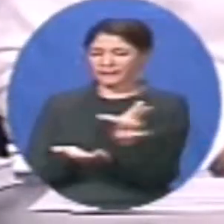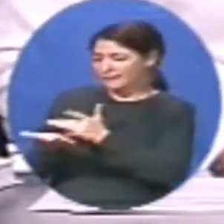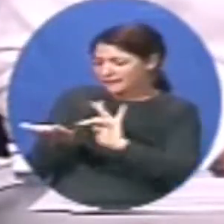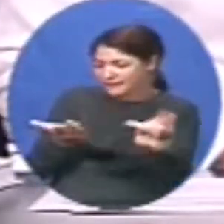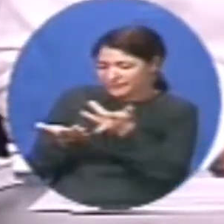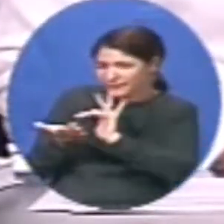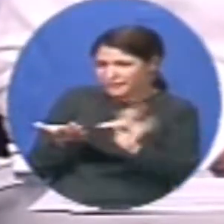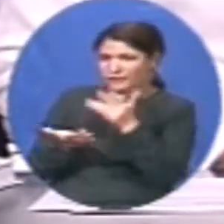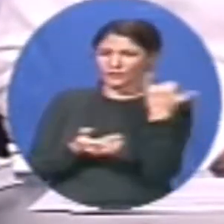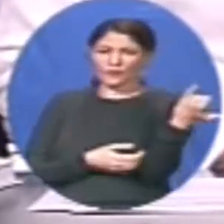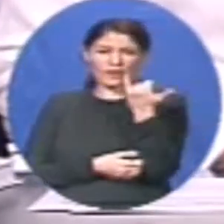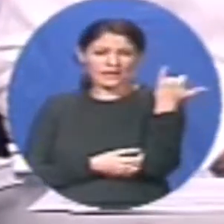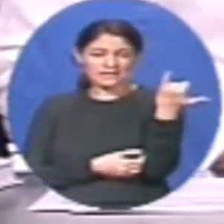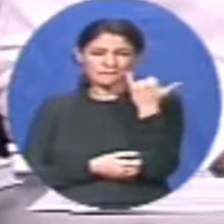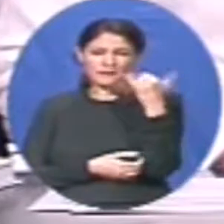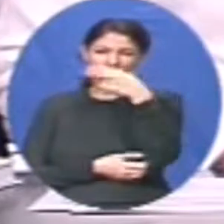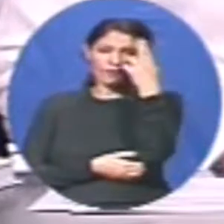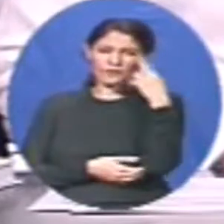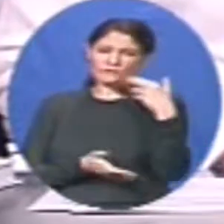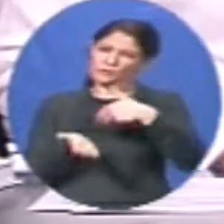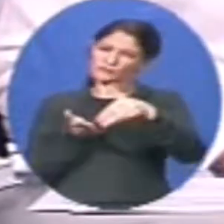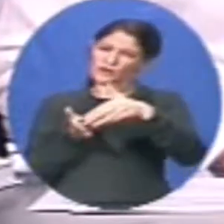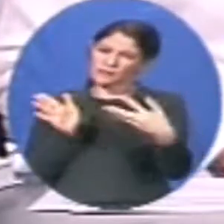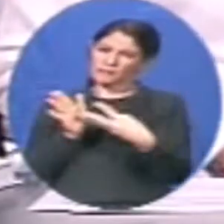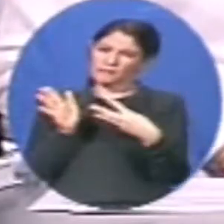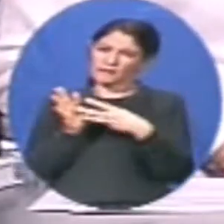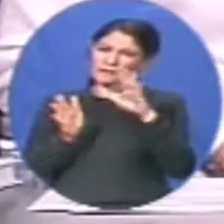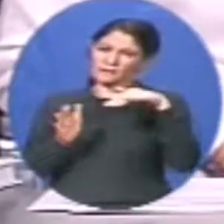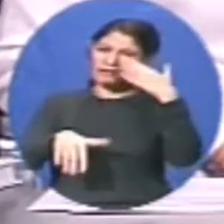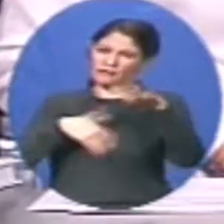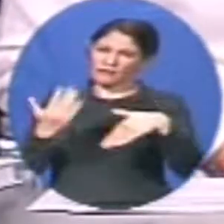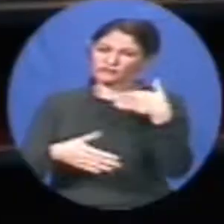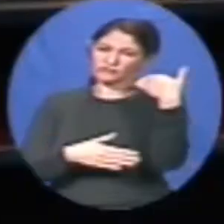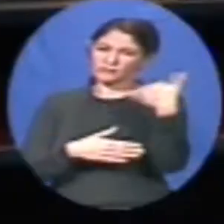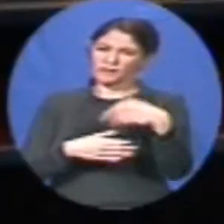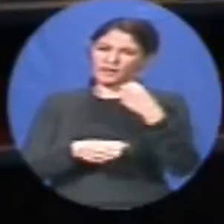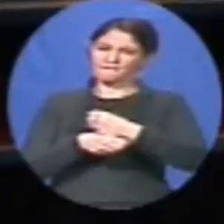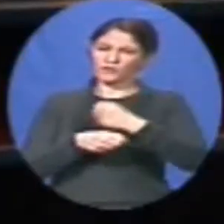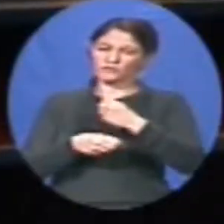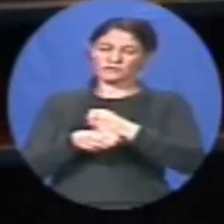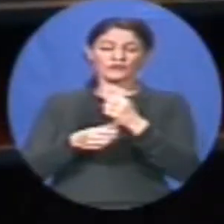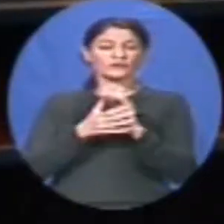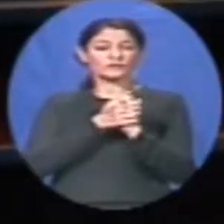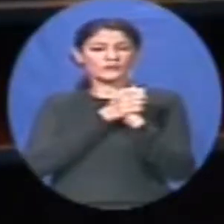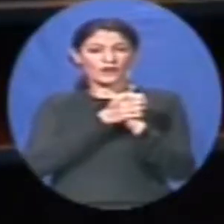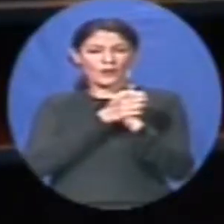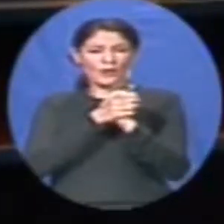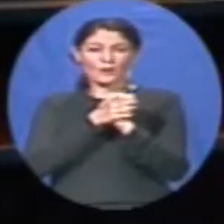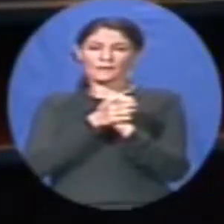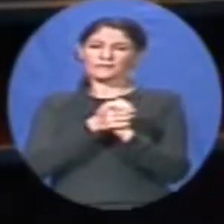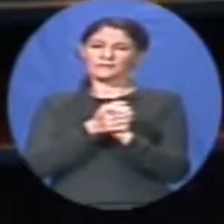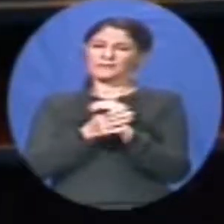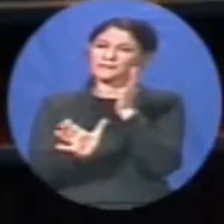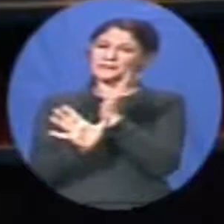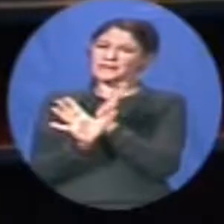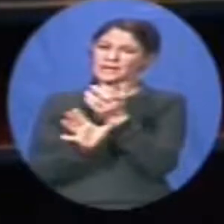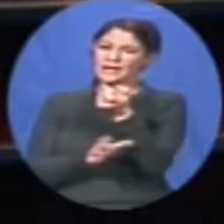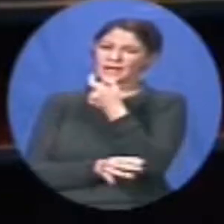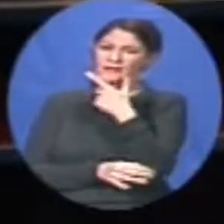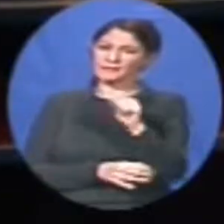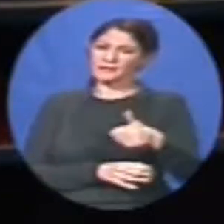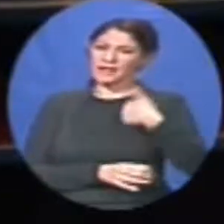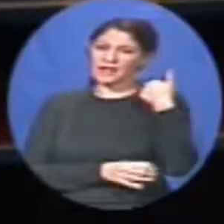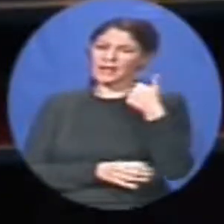וההורים שממשיכים לעבוד על המייל הרבה אחרי שעות העבודה. שלום לפסיכיאטר, דוקטור אילן טל, מנהל הקליניקה לתמיכה רגשית